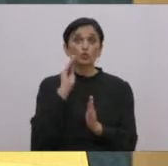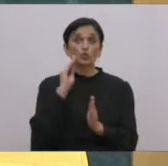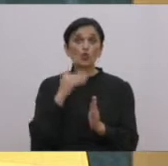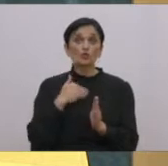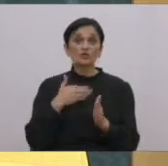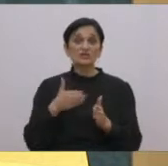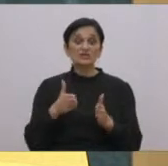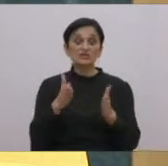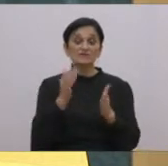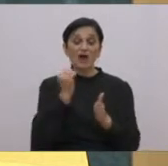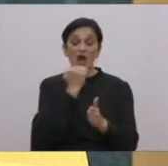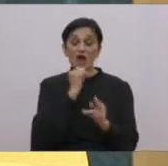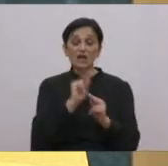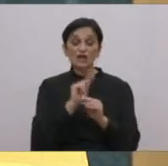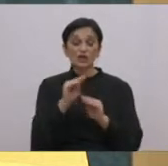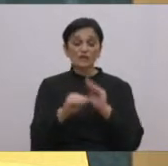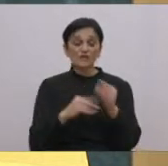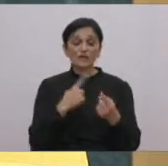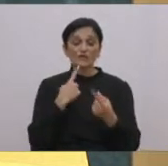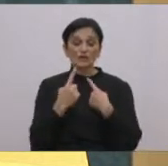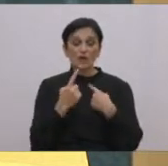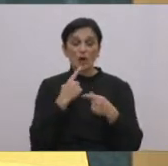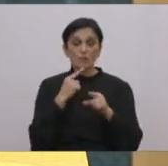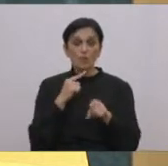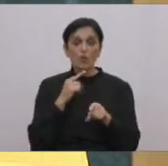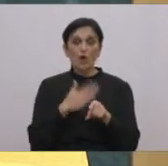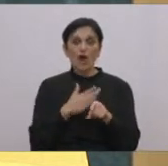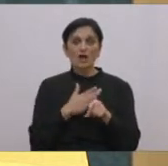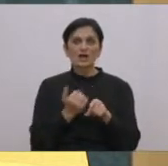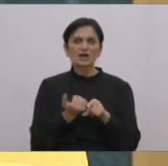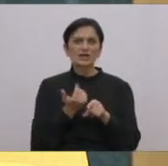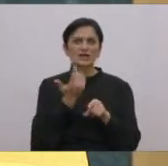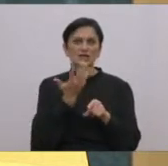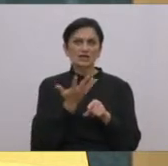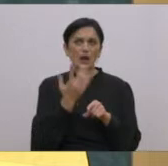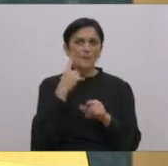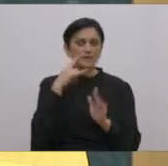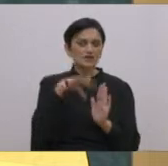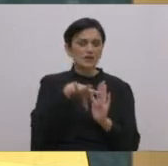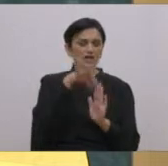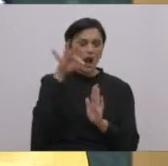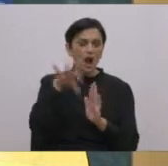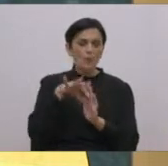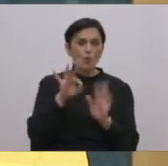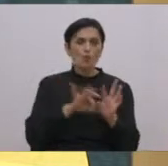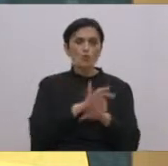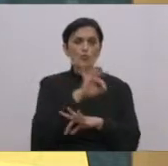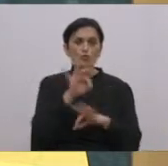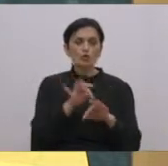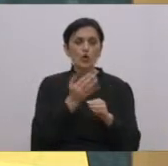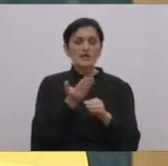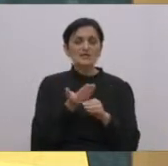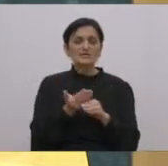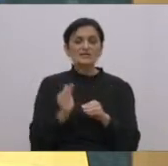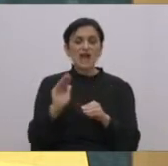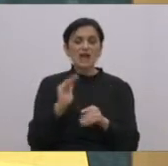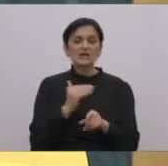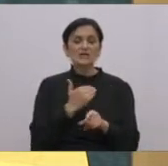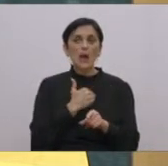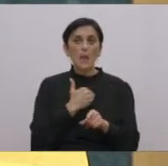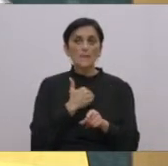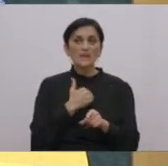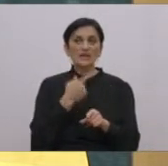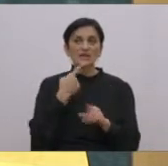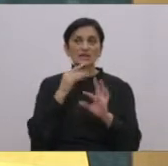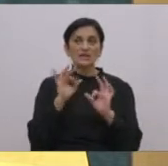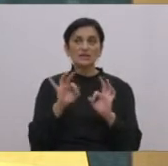საგზაო ინფრასტრუქტურაზე ვლაპარაკობთ, აქ არის კიდე რამოდენიმე გამორჩეული პროექტი, რომელიც ცალკე მინდა